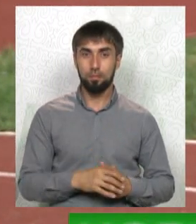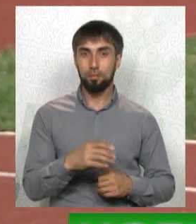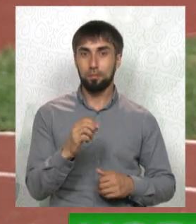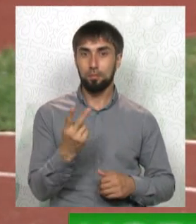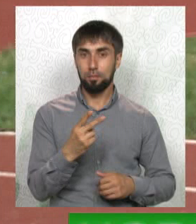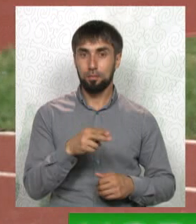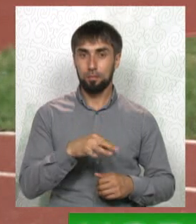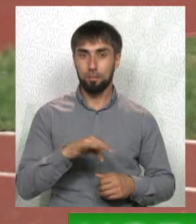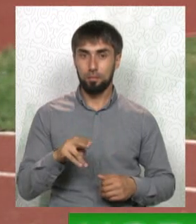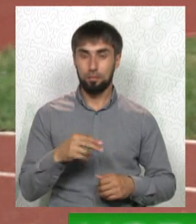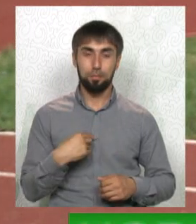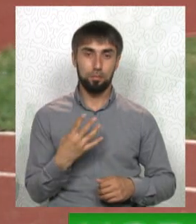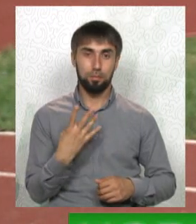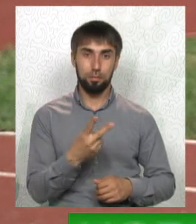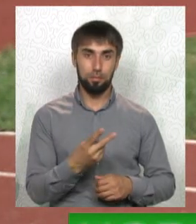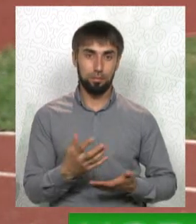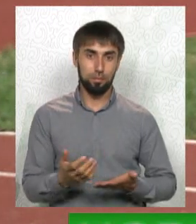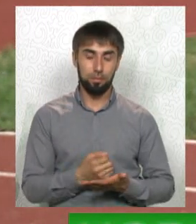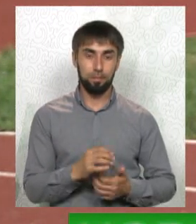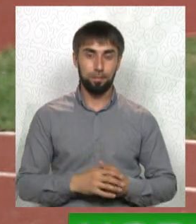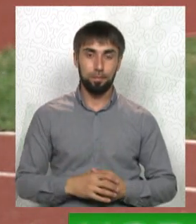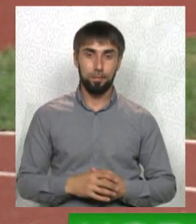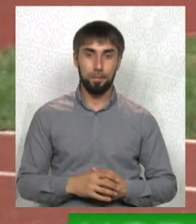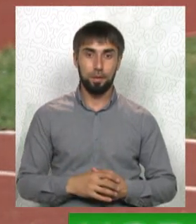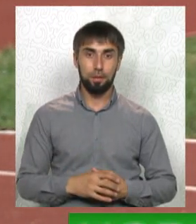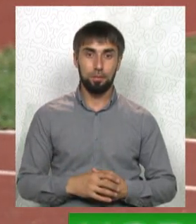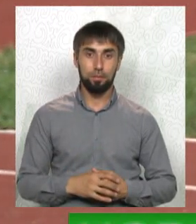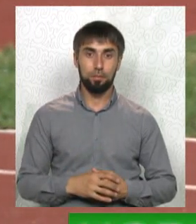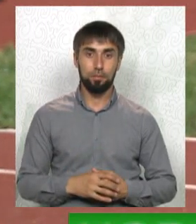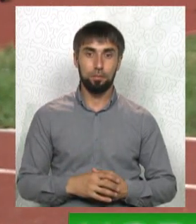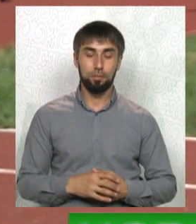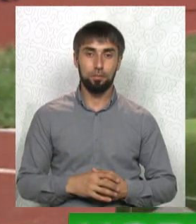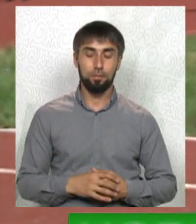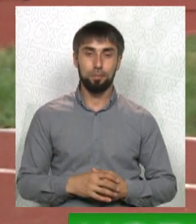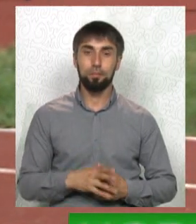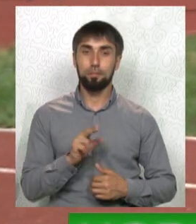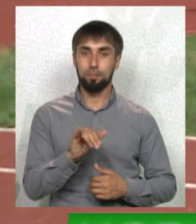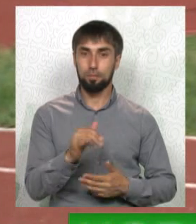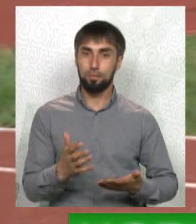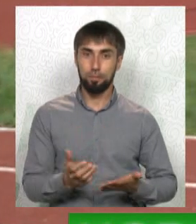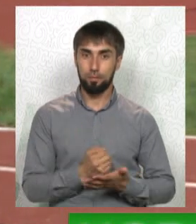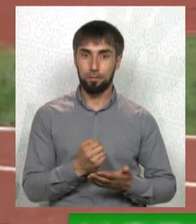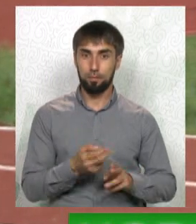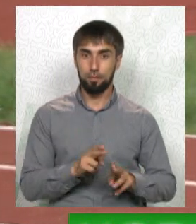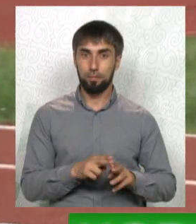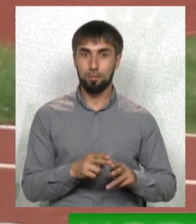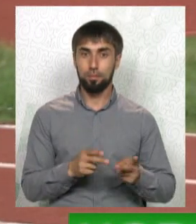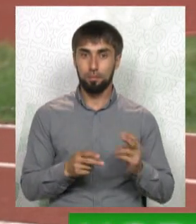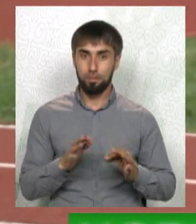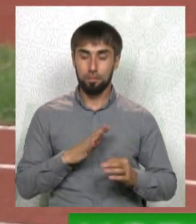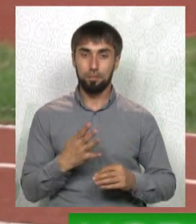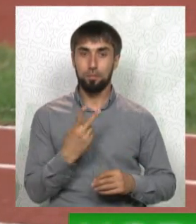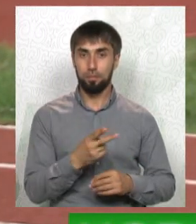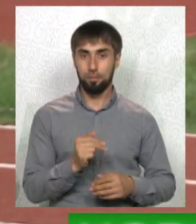Второй период 4-2 отыграться, 4-2 яхкарасти. Может, ваше дело отыграться, да? Куда прием